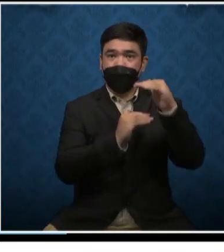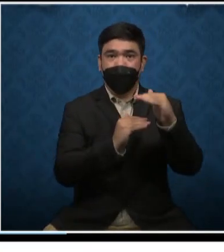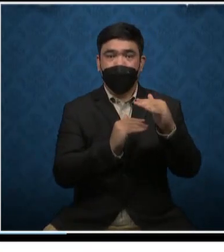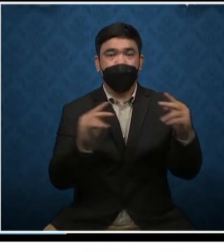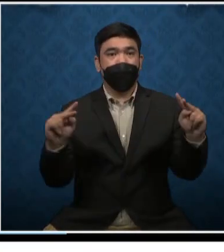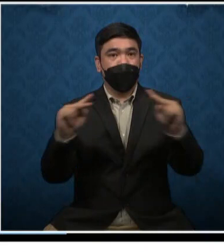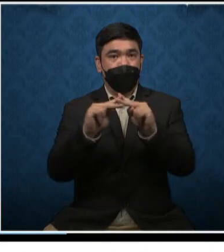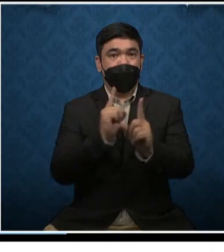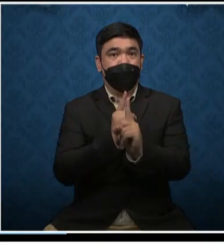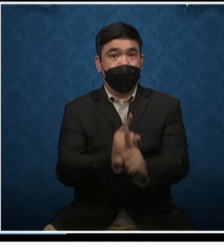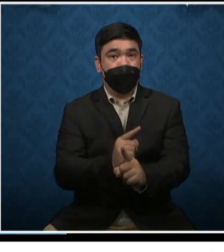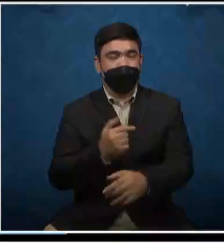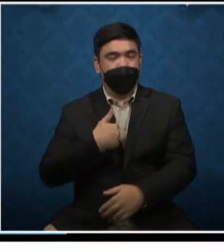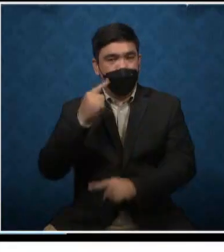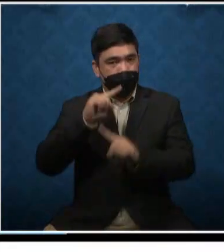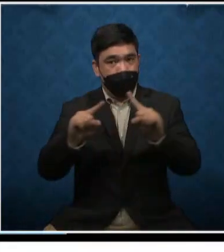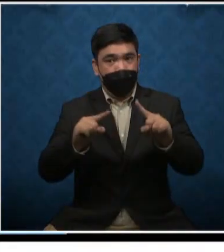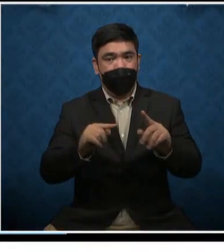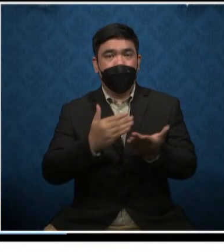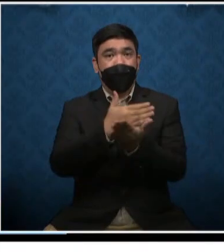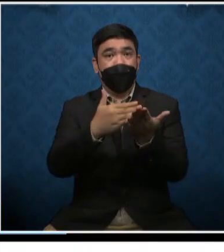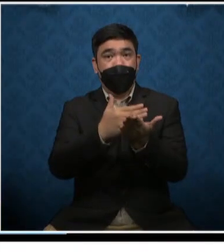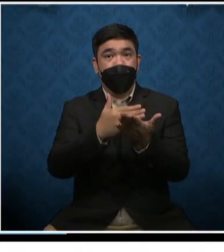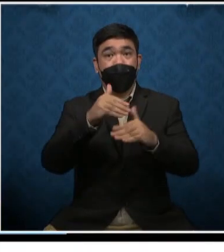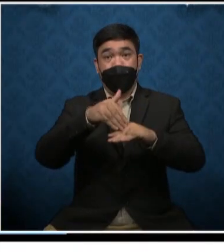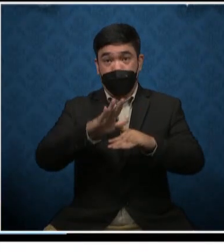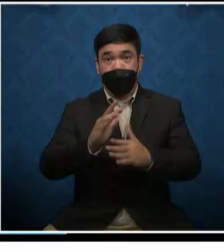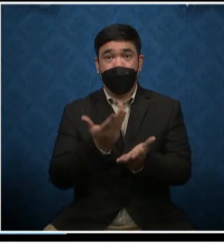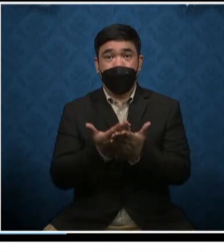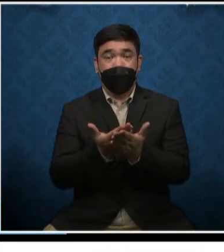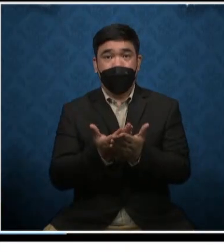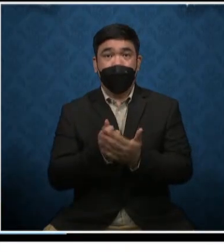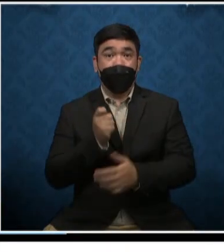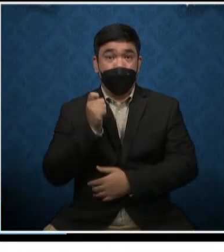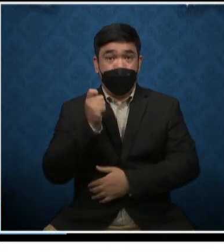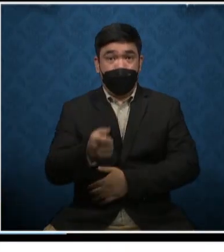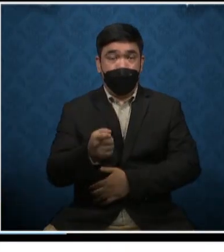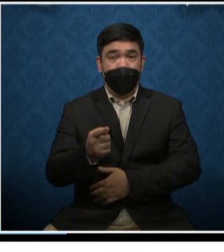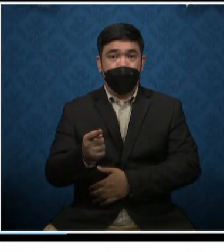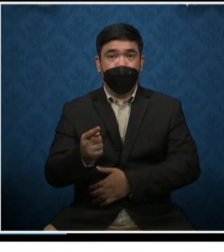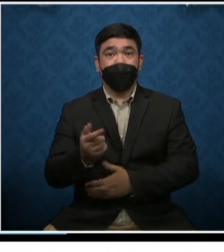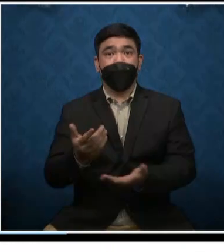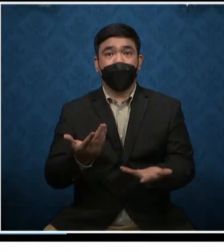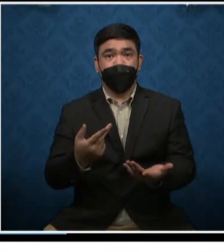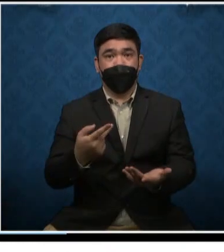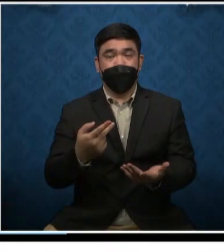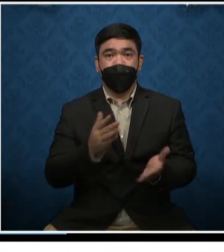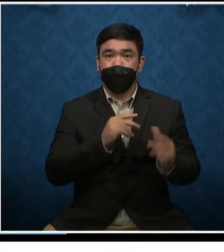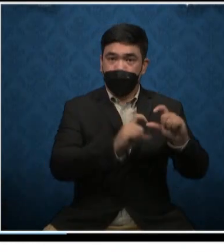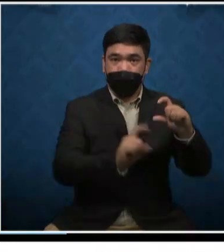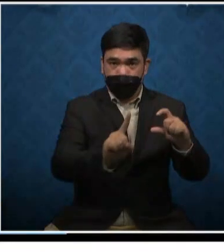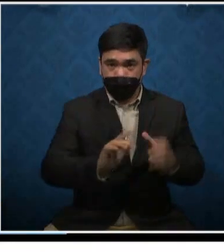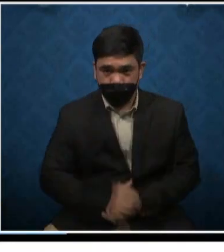วงแต่ต้องไม่เกินกึ่งหนึ่งของเงินสมทบที่ได้รับจากการประกันตนตามวรรคหนึ่